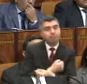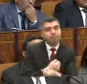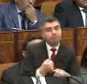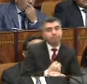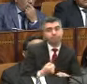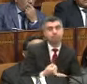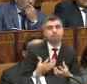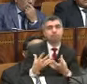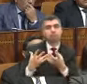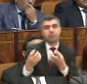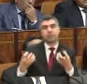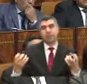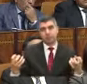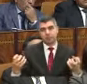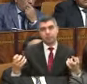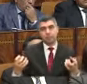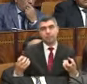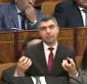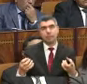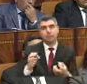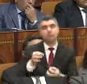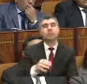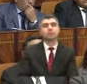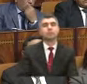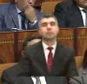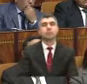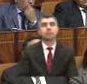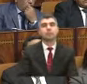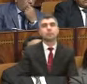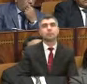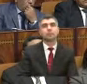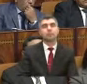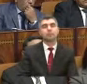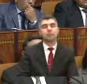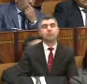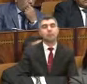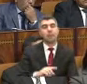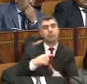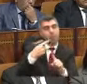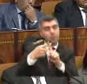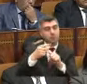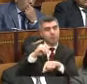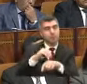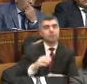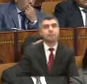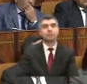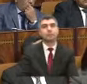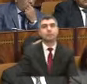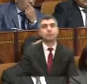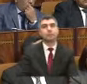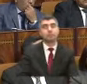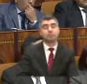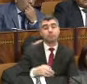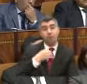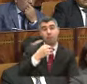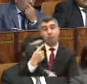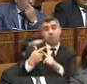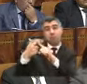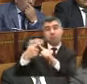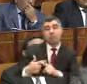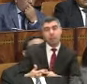علاقة بهذا الشيء. ايضا بغينا نتكلموا سيد الوزير على الميزانيه المرصوده